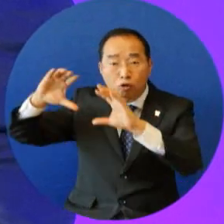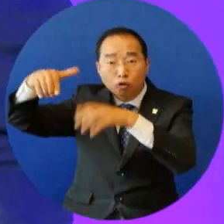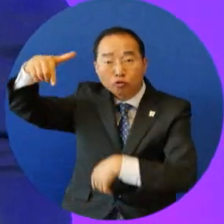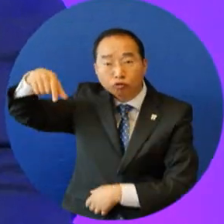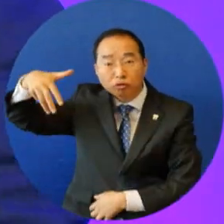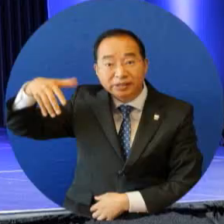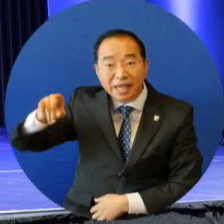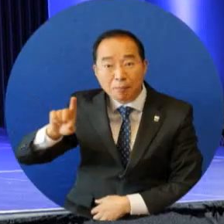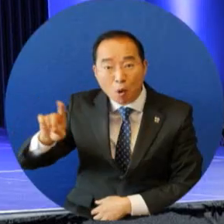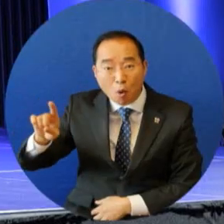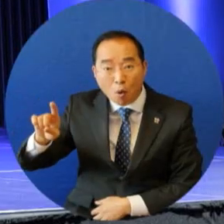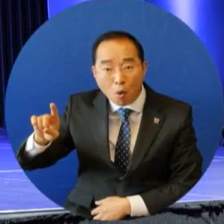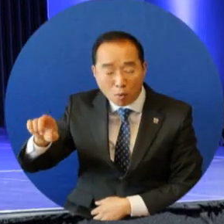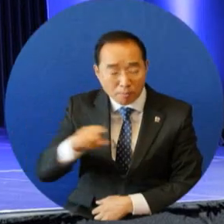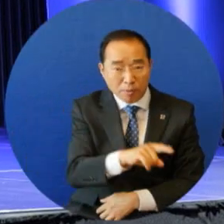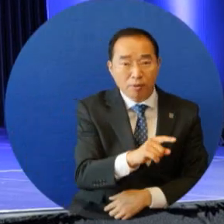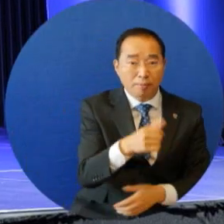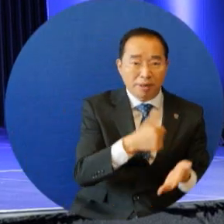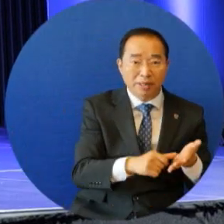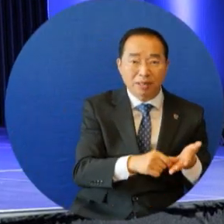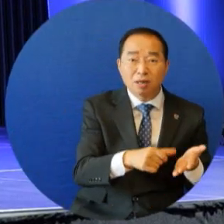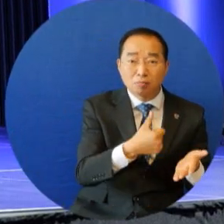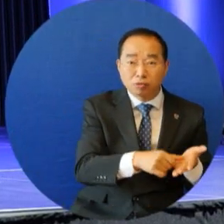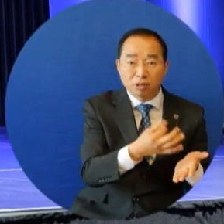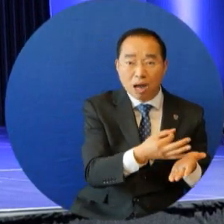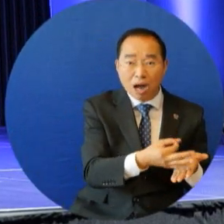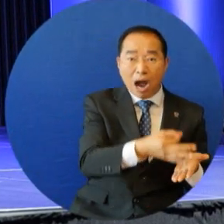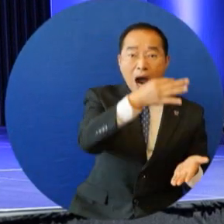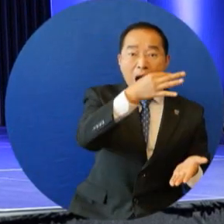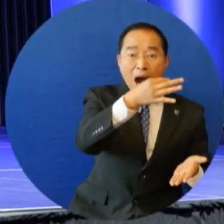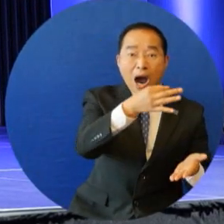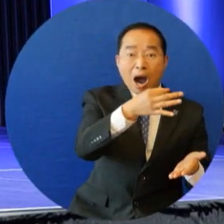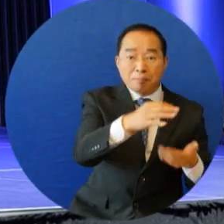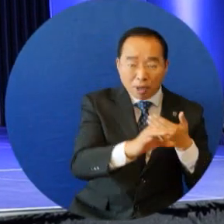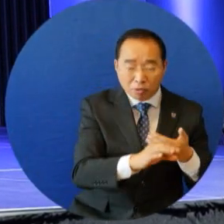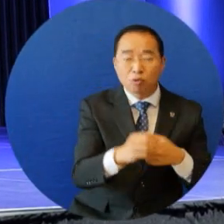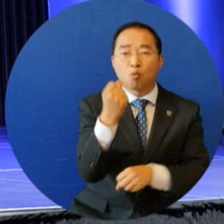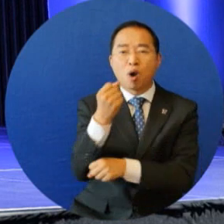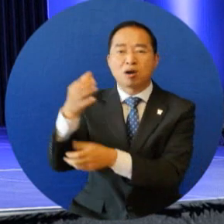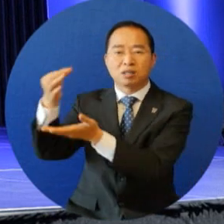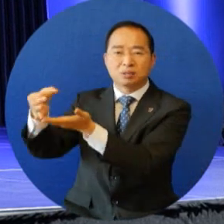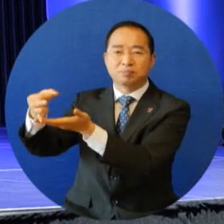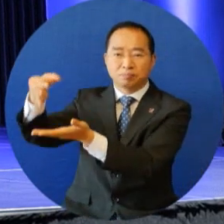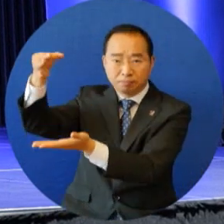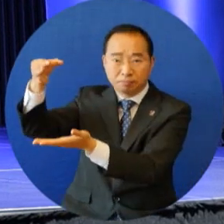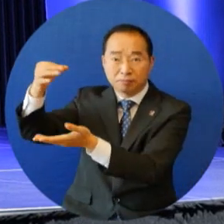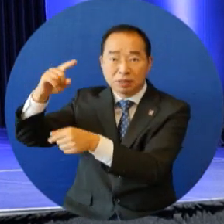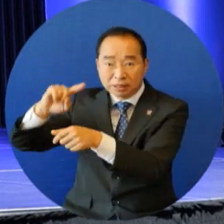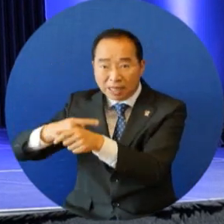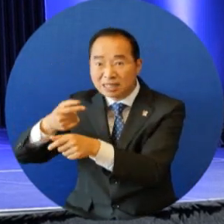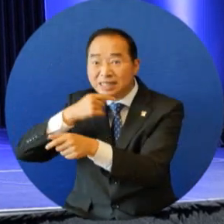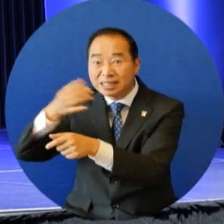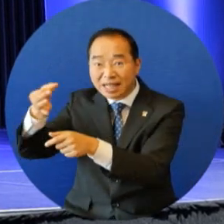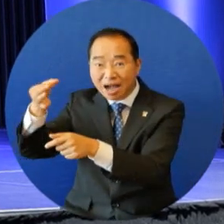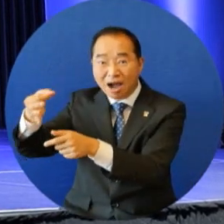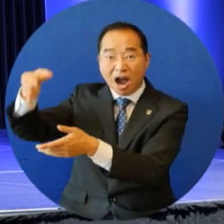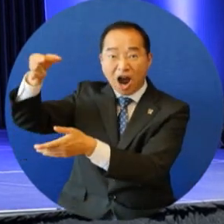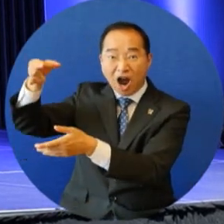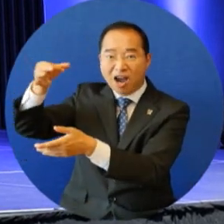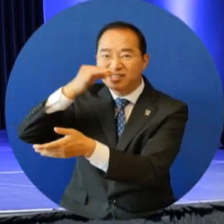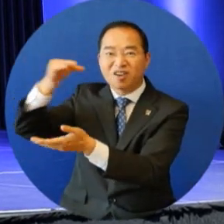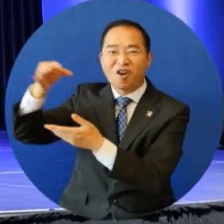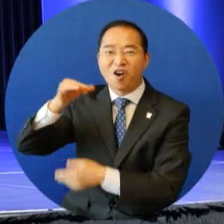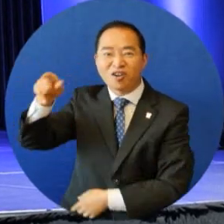건 뭐냐 하면 이거는 인플레이션이 발생하면 그만큼 원금이 불어나면서 이자도